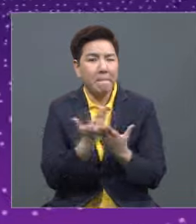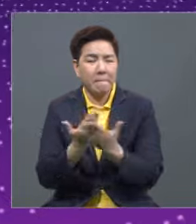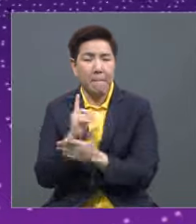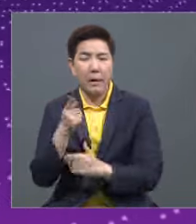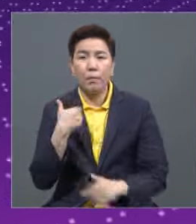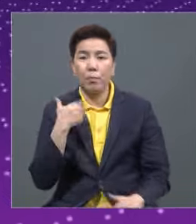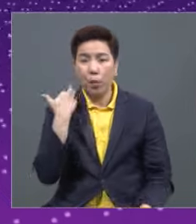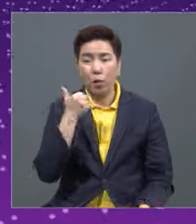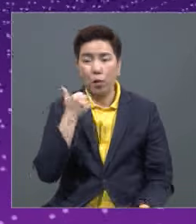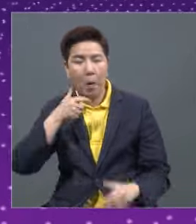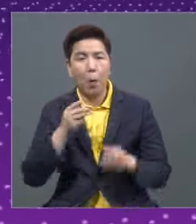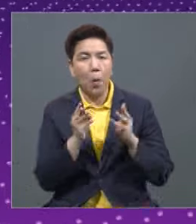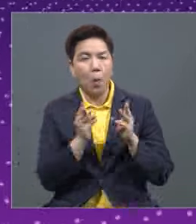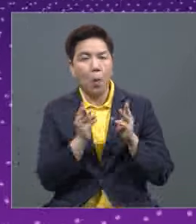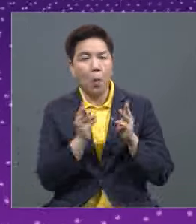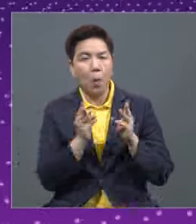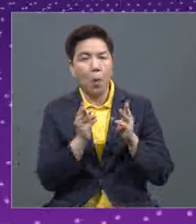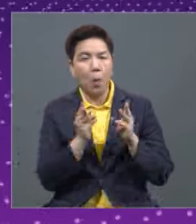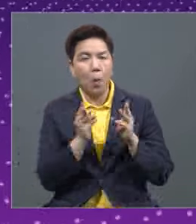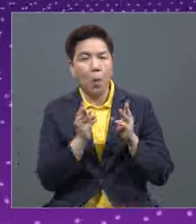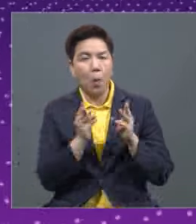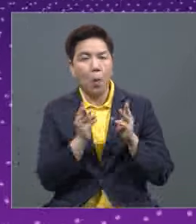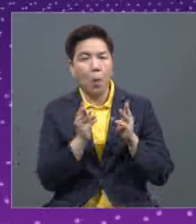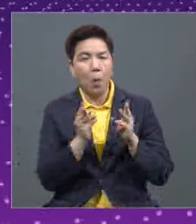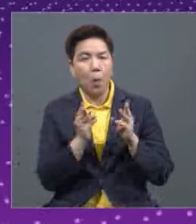เบอร์มือถือรูปแบบไปเรื่อย